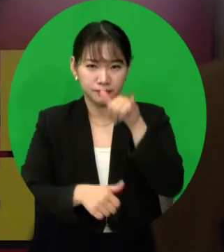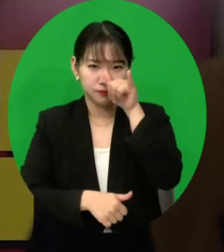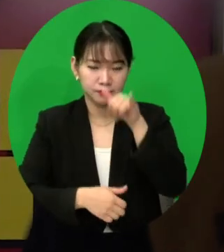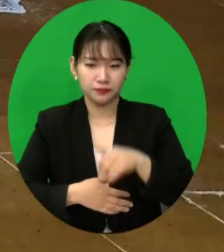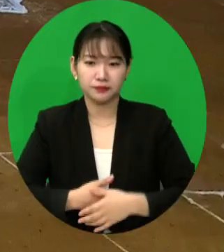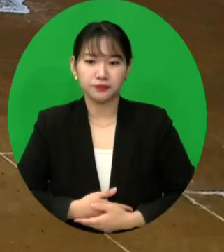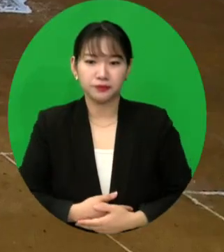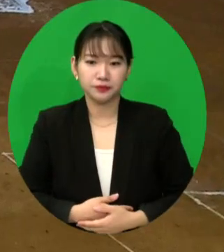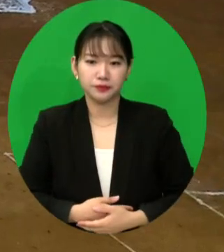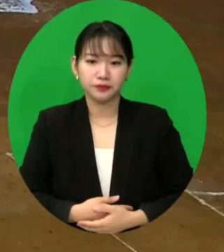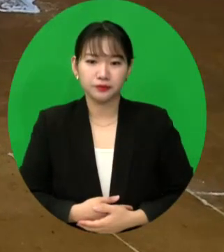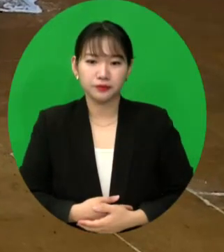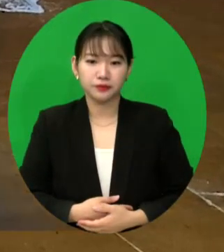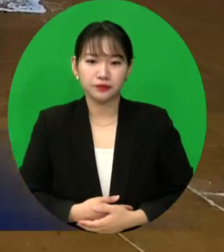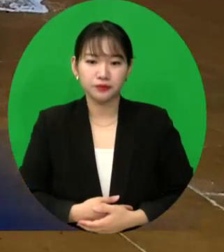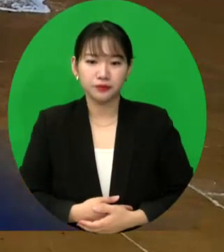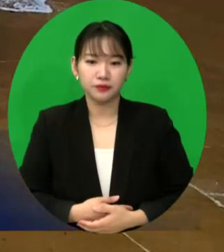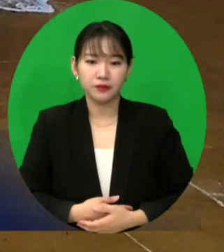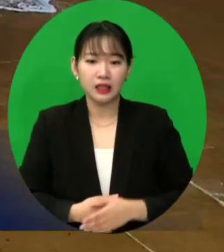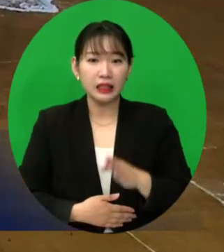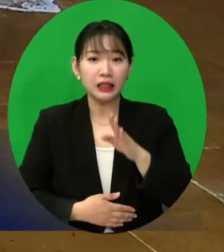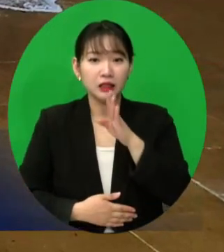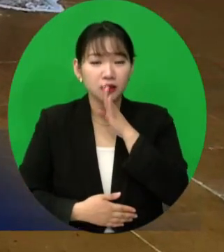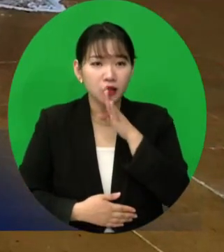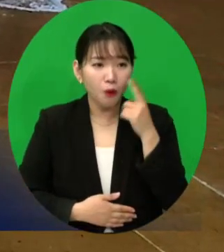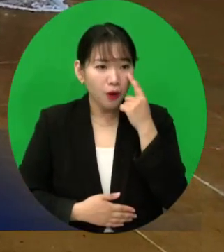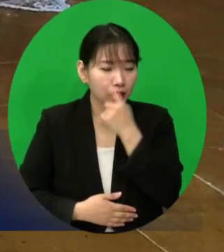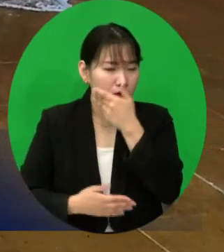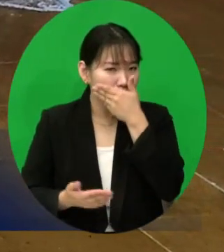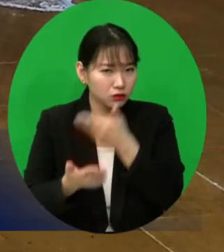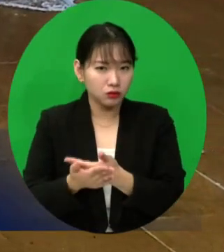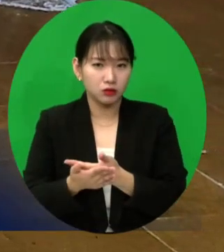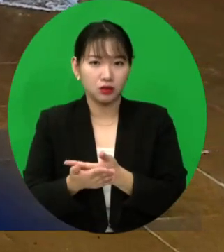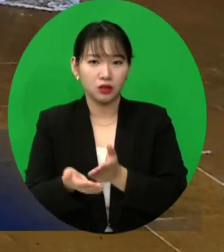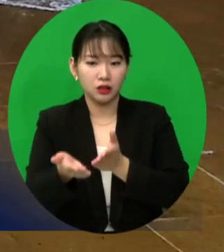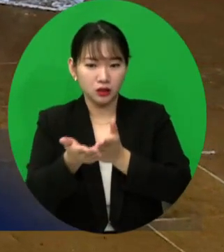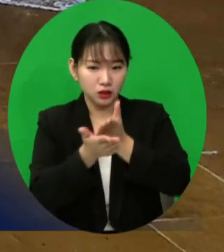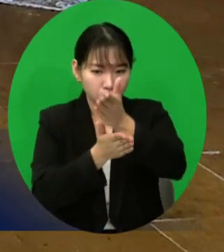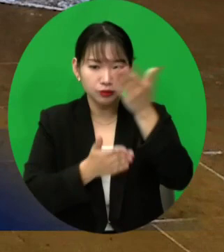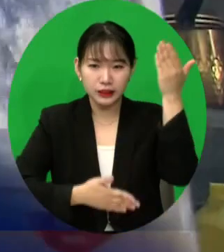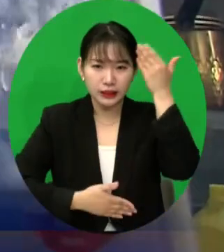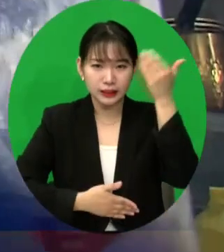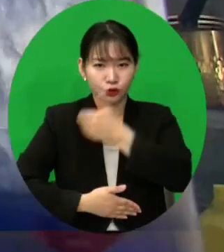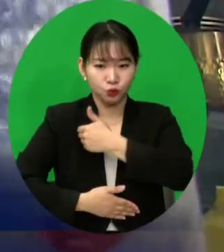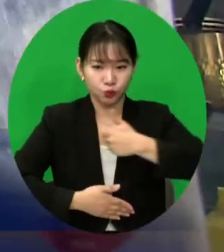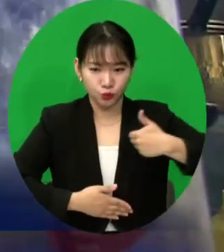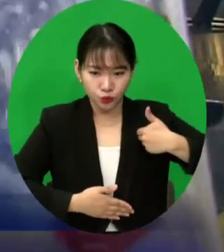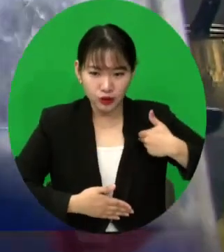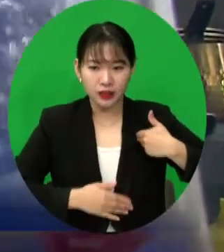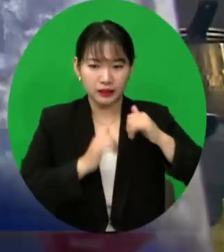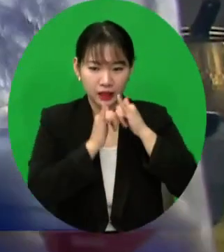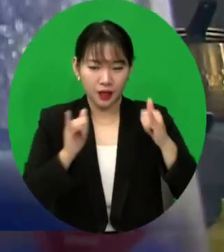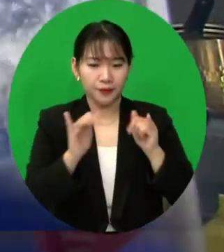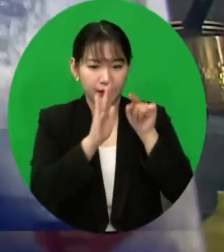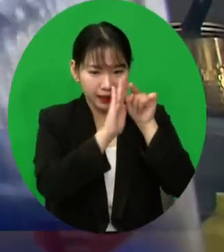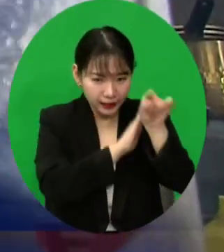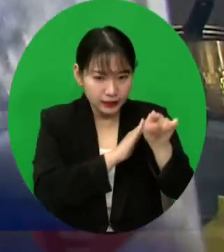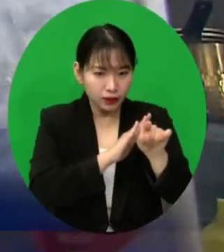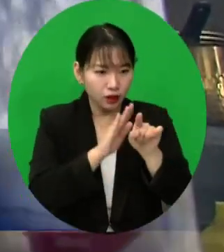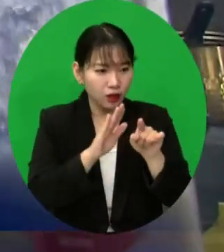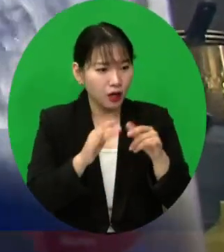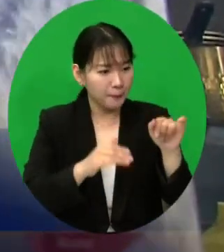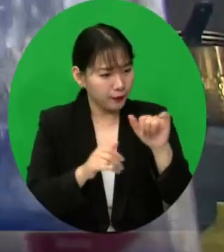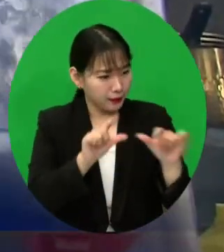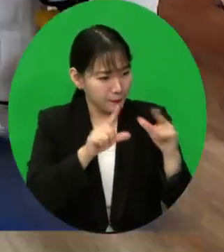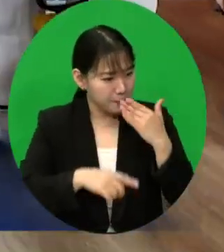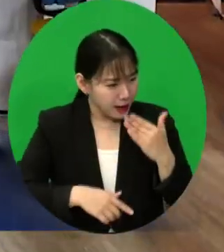됐습니다. 실태 파악이 중요한데 전문 방역 지식이 충분하고 그런 사람들이 와가지고 할 수 있을